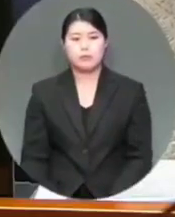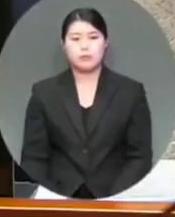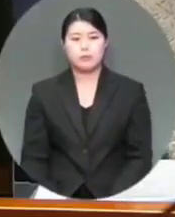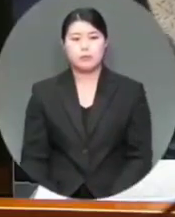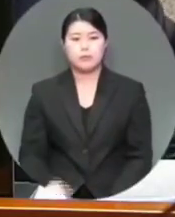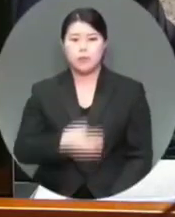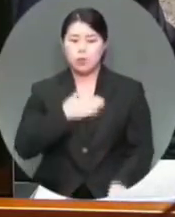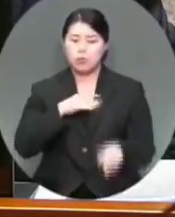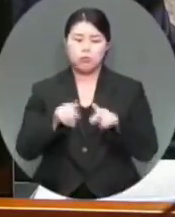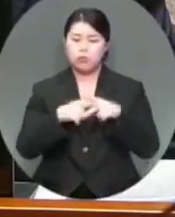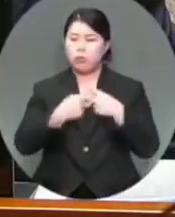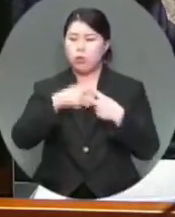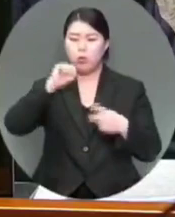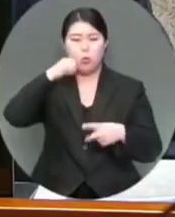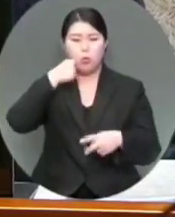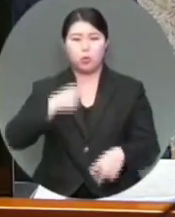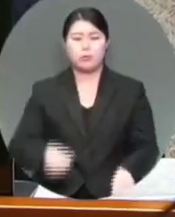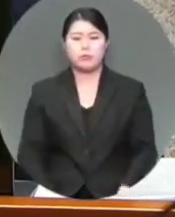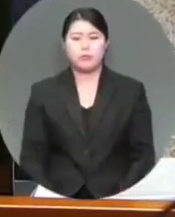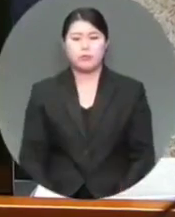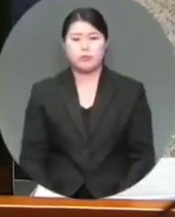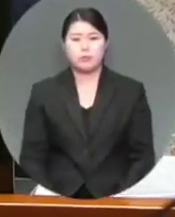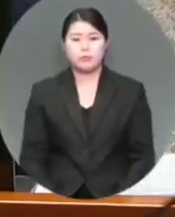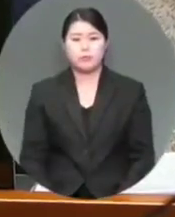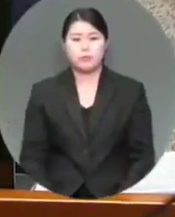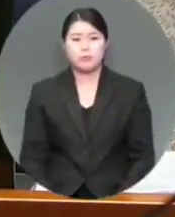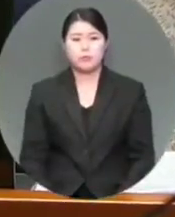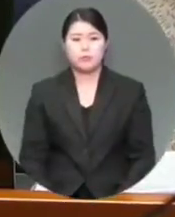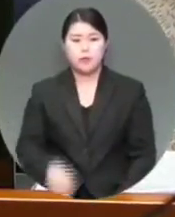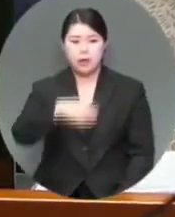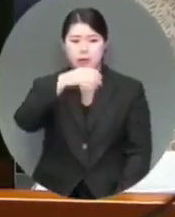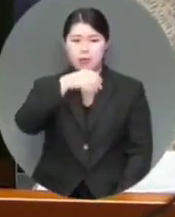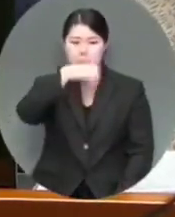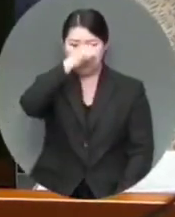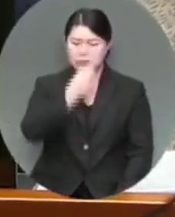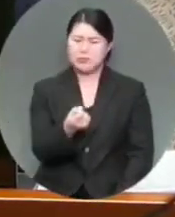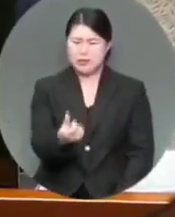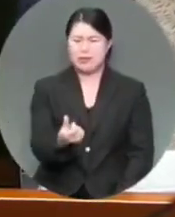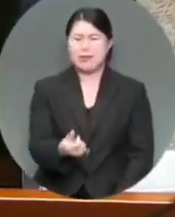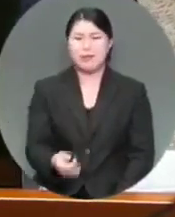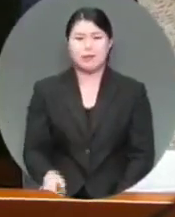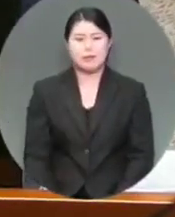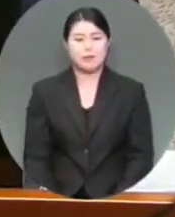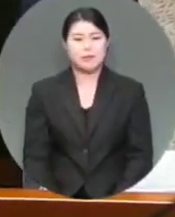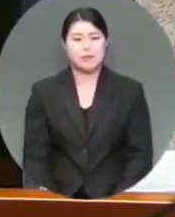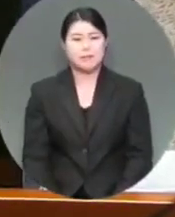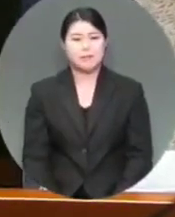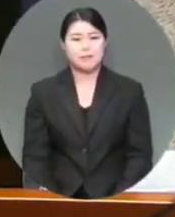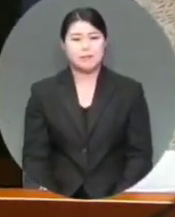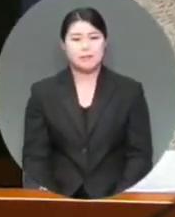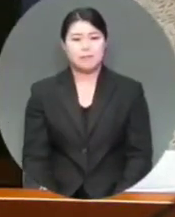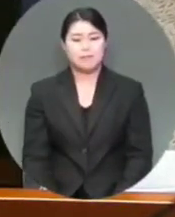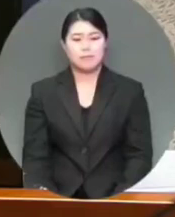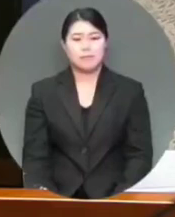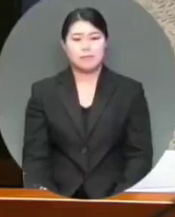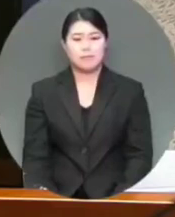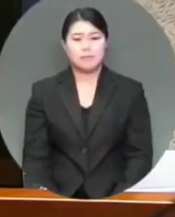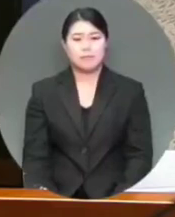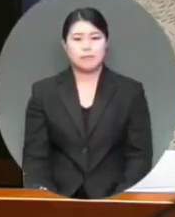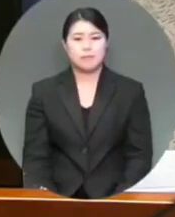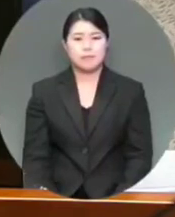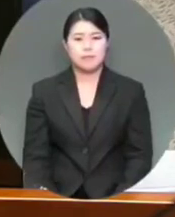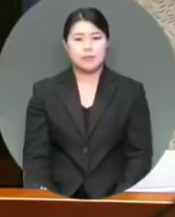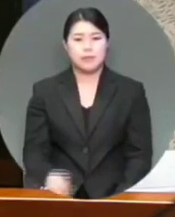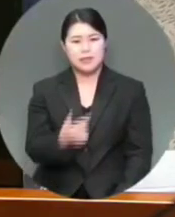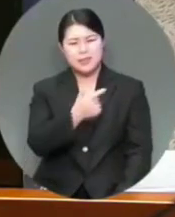그래서 예. 저도 이해가 잘 안 되던데 예, 예산도 작아요. 얼마 되지 않아요. 예, 예, 이 그러니까 뭐